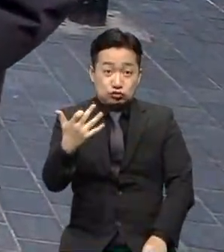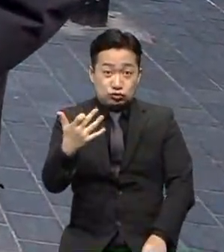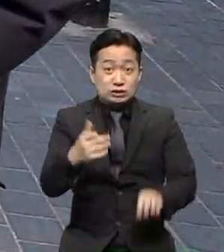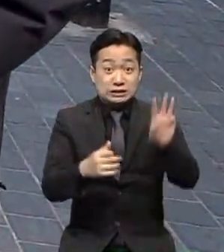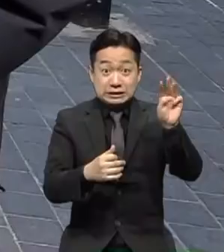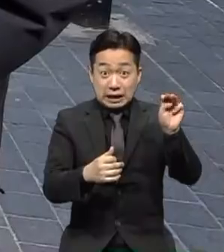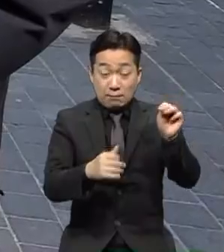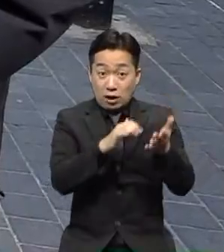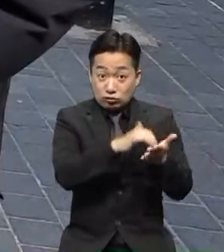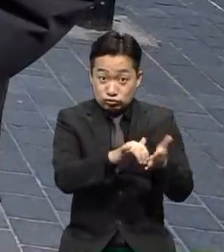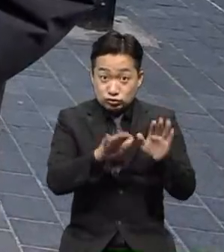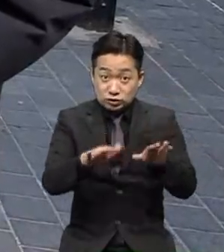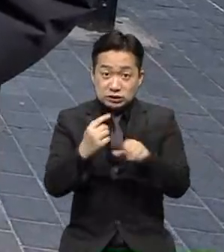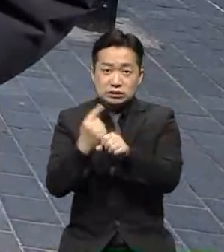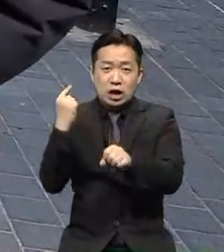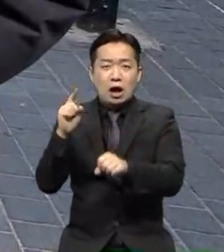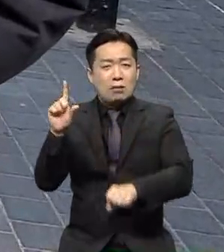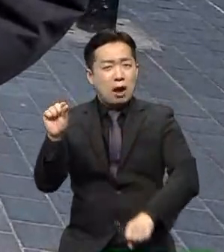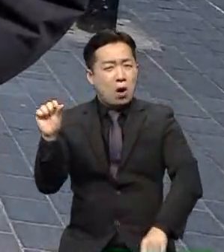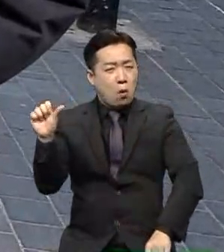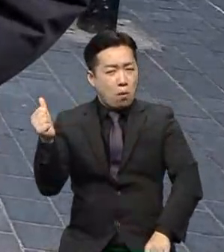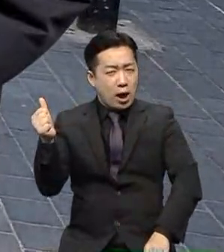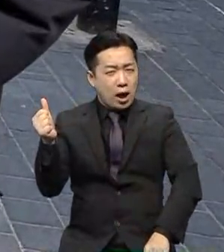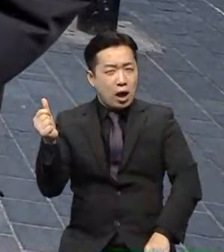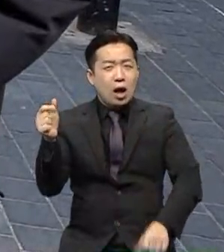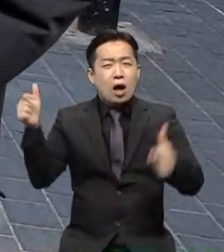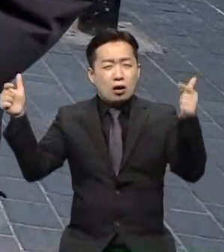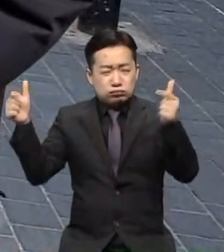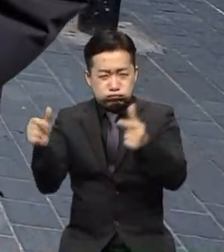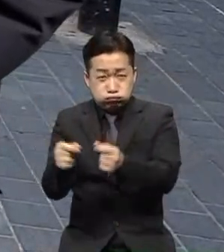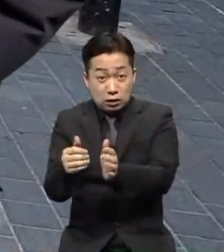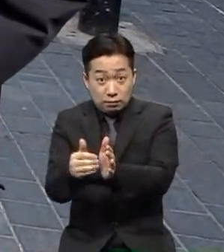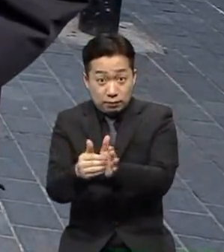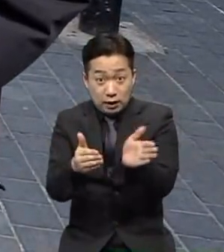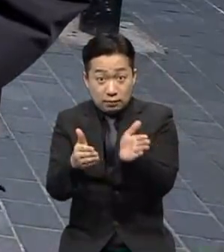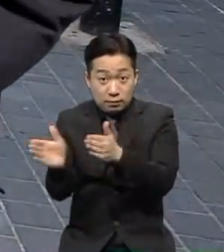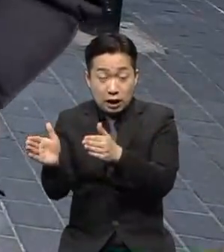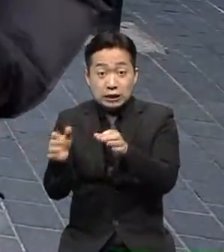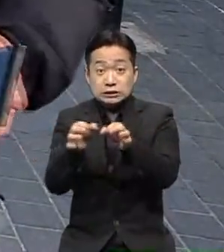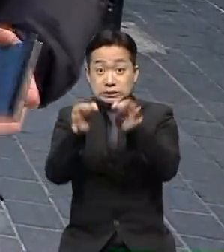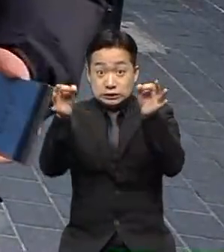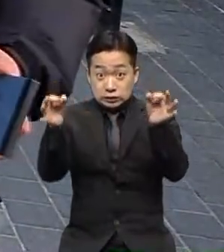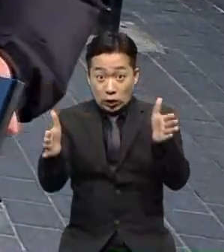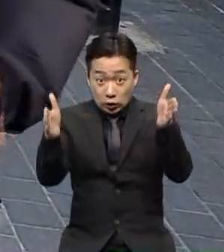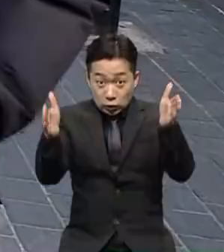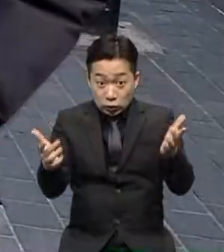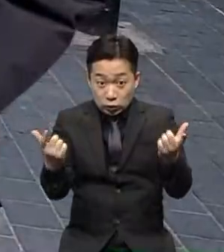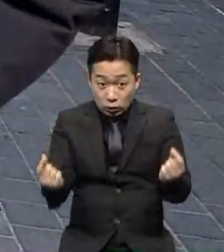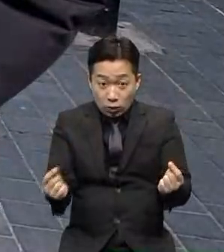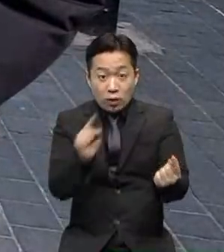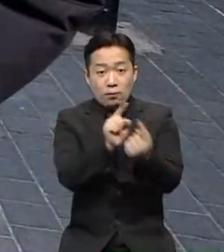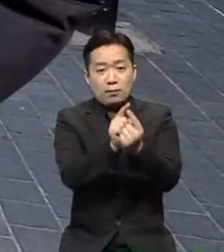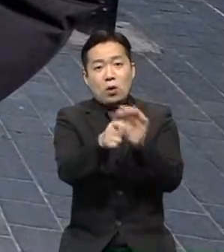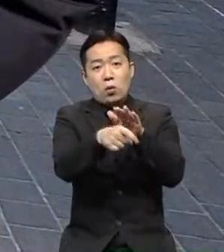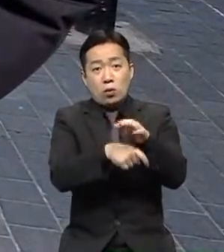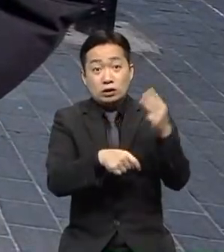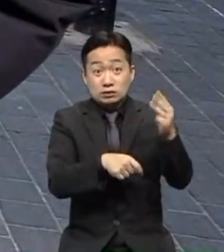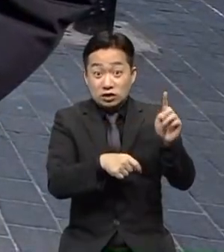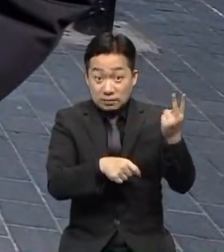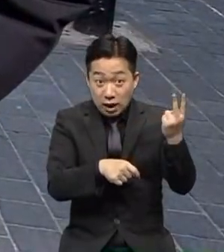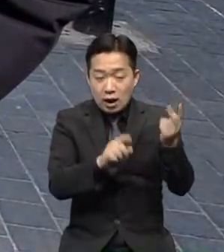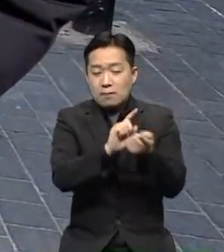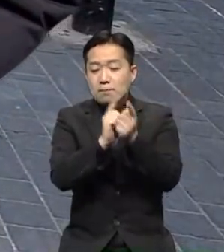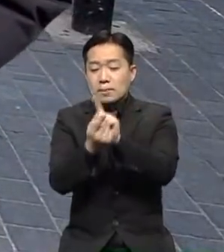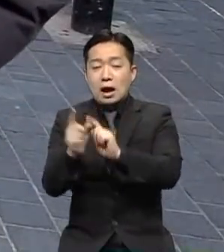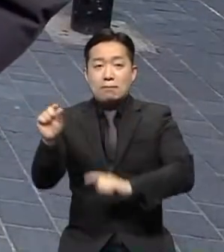3만여 건에서 지난해 1만 500여 건으로 크게 줄어든 반면에 같은 기간 대면 편취 수법은 3,200여 건에서 1만